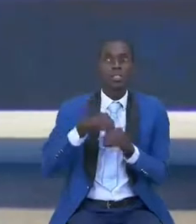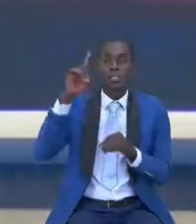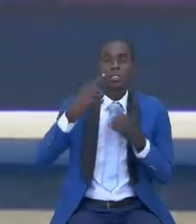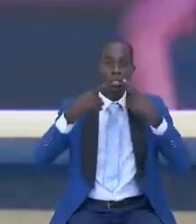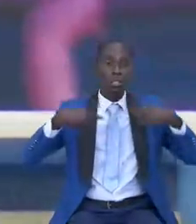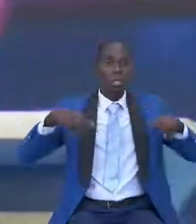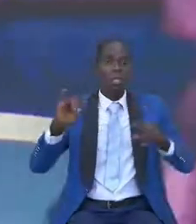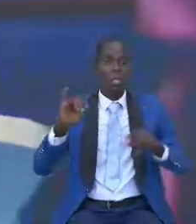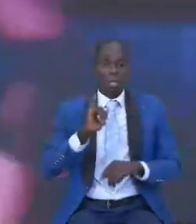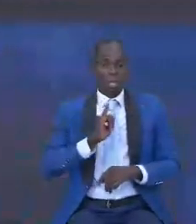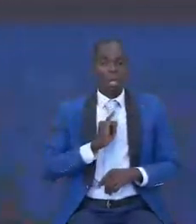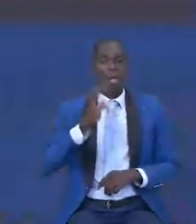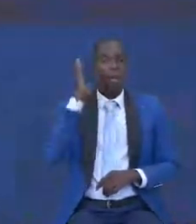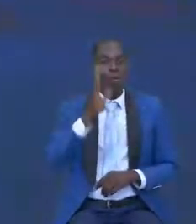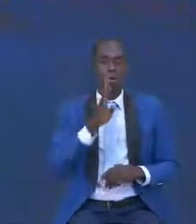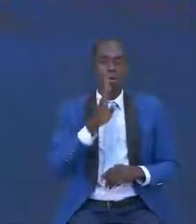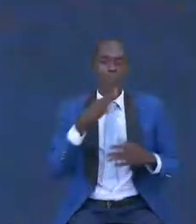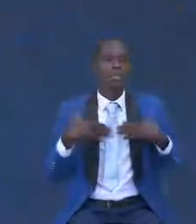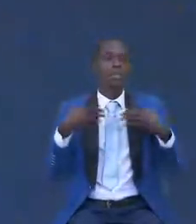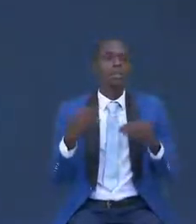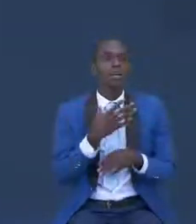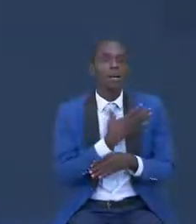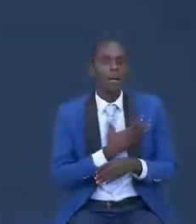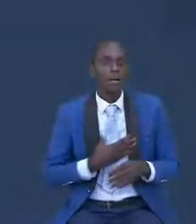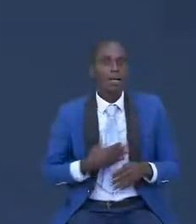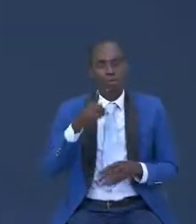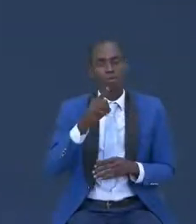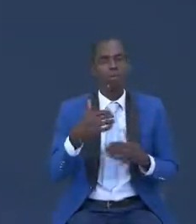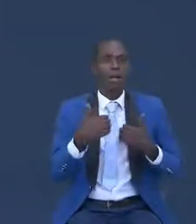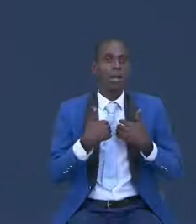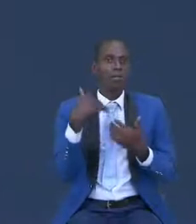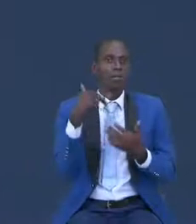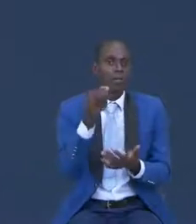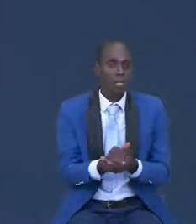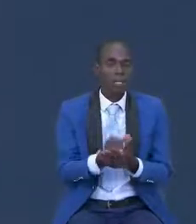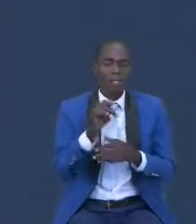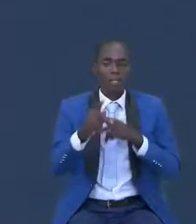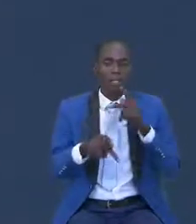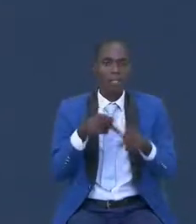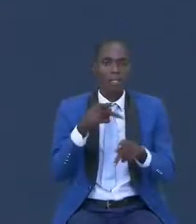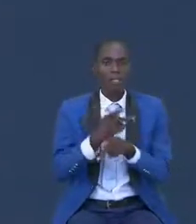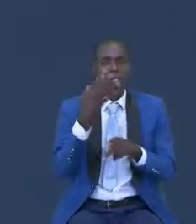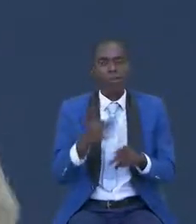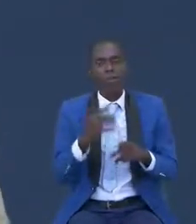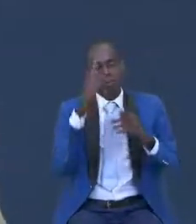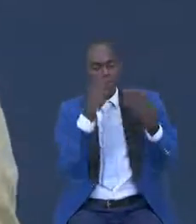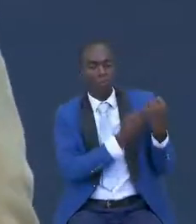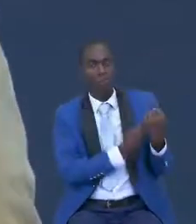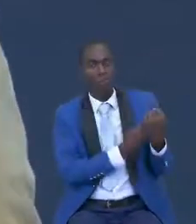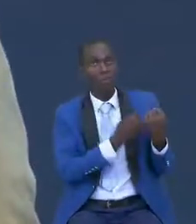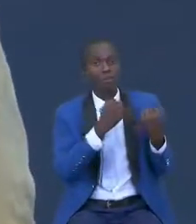sa parole, sa déclaration, je serai guéri. Et tu